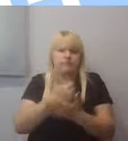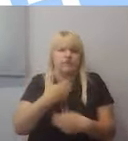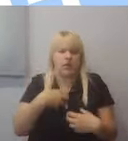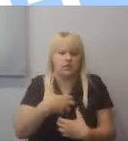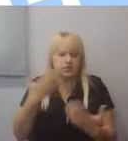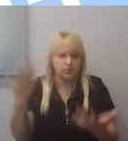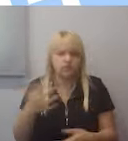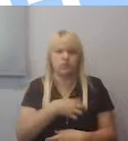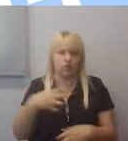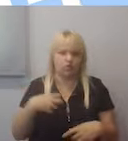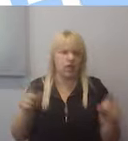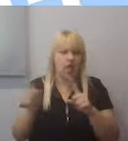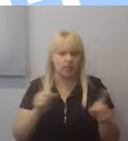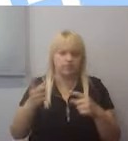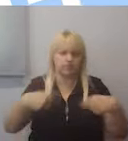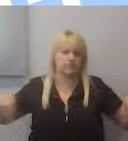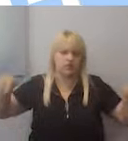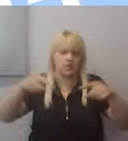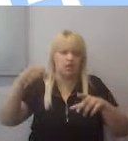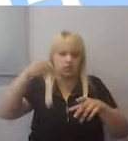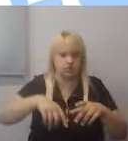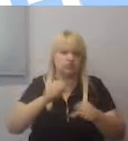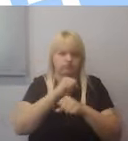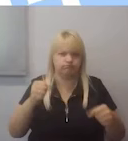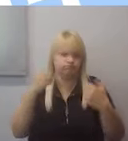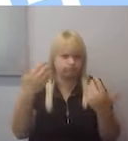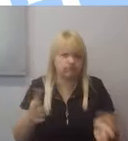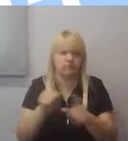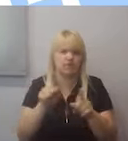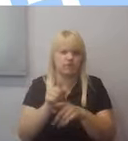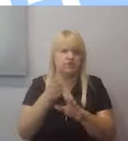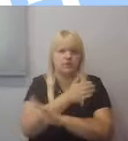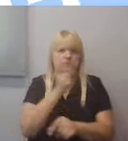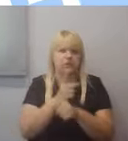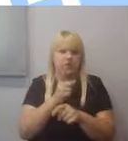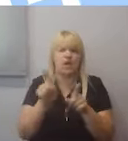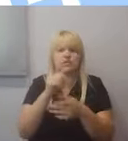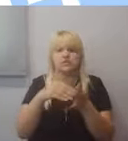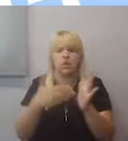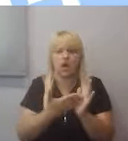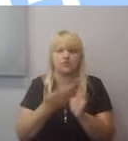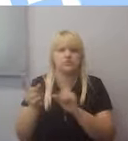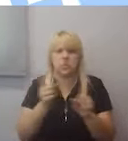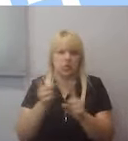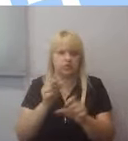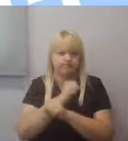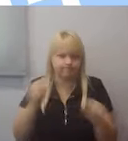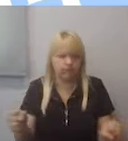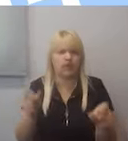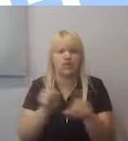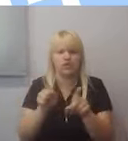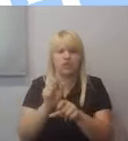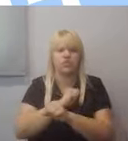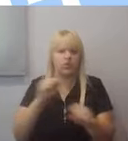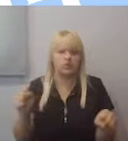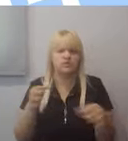administratīvajā teritorijā nodrošinās agrīno brīdināšanas situācijas monitoringu nodrošinās svarīgās infrastruktūras